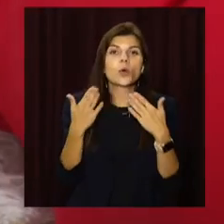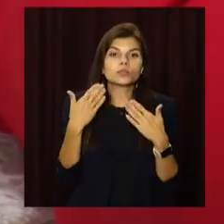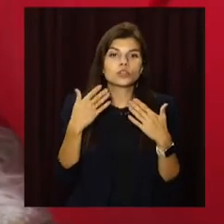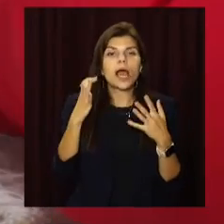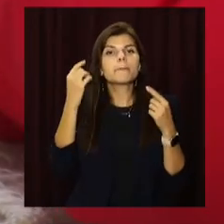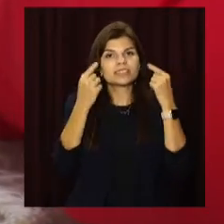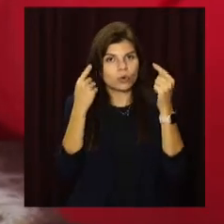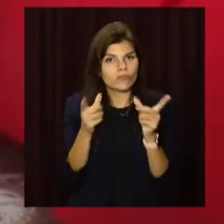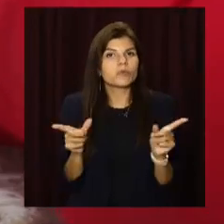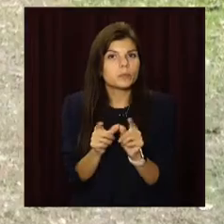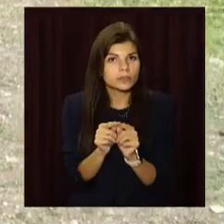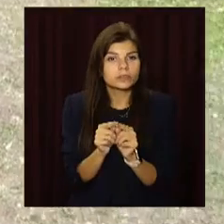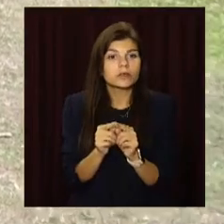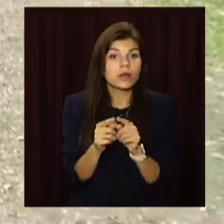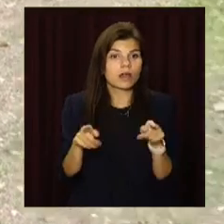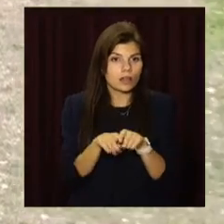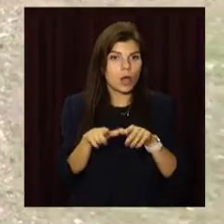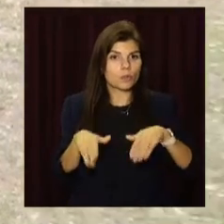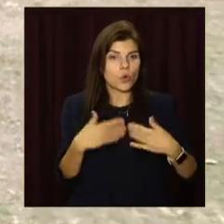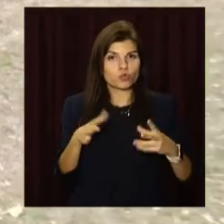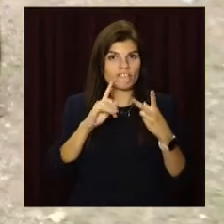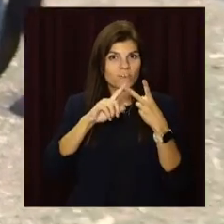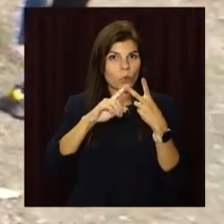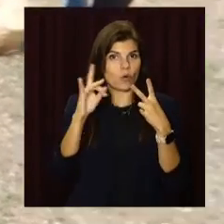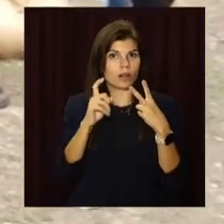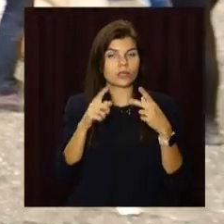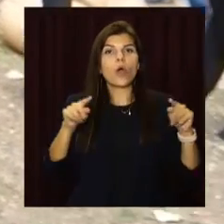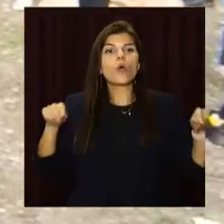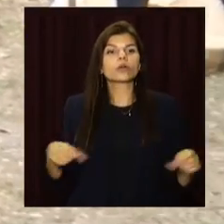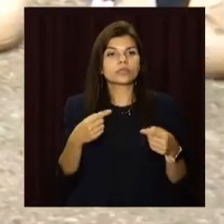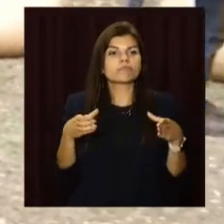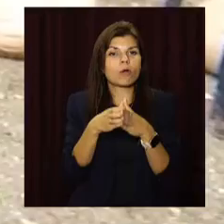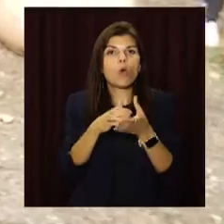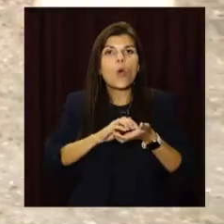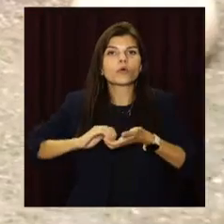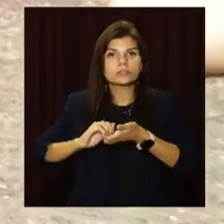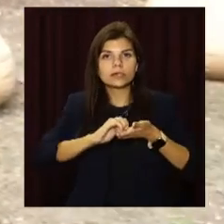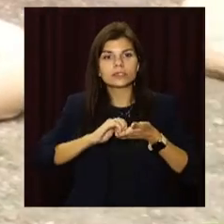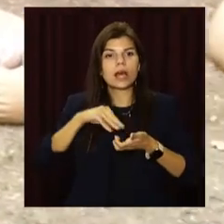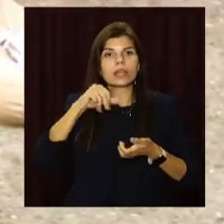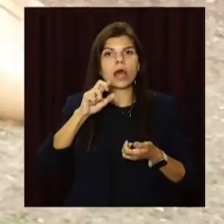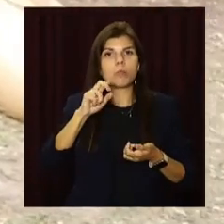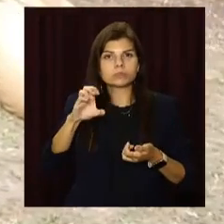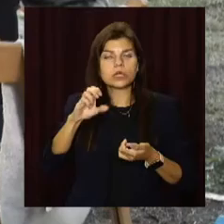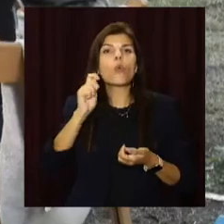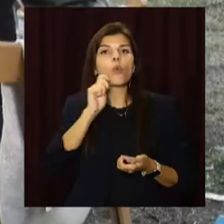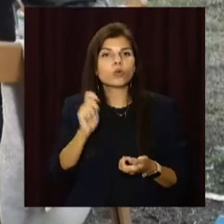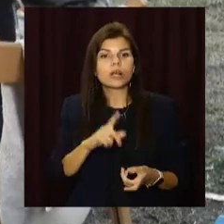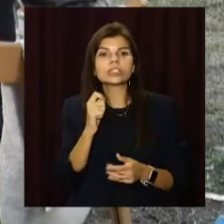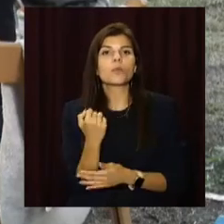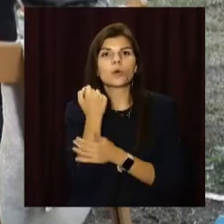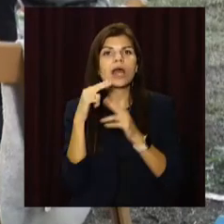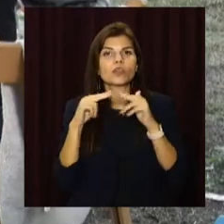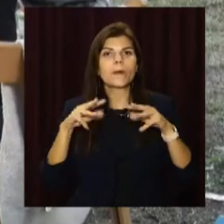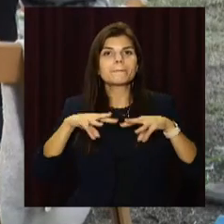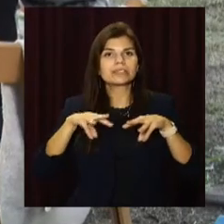поспілкувалися з психологами. Такий захід пройшов вже вдруге. Його організувала громадська організація «ТАПС Україна» за підтримки